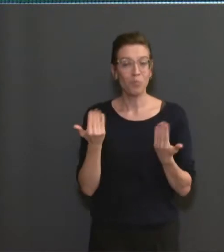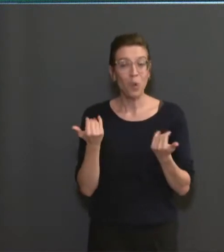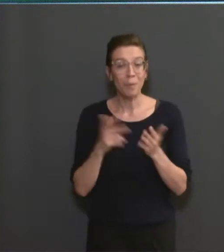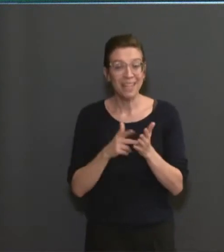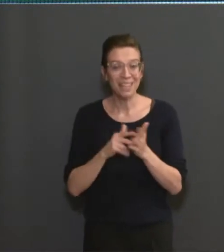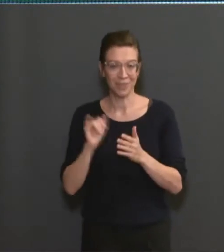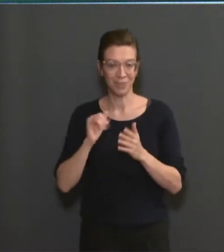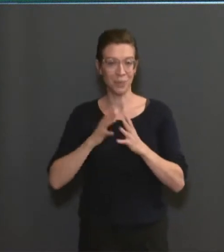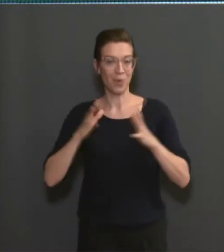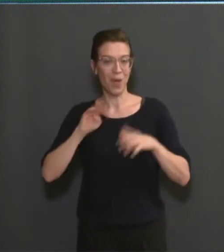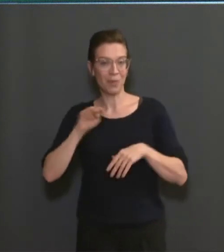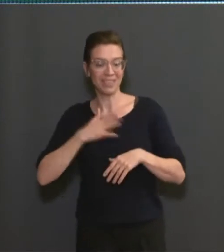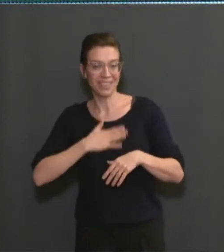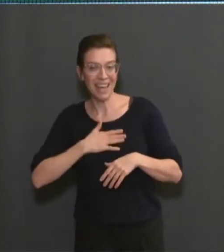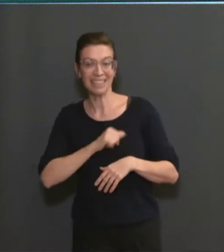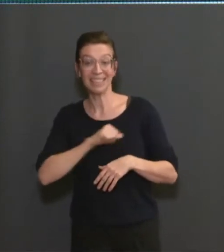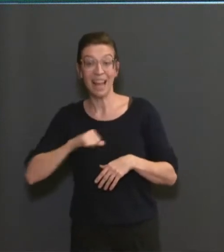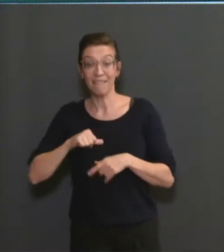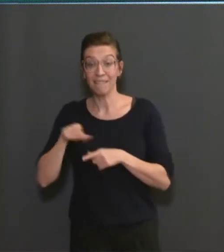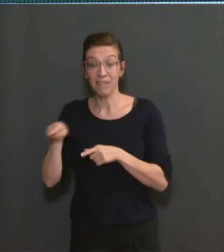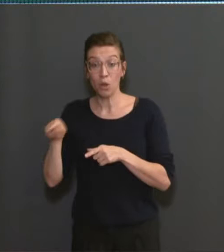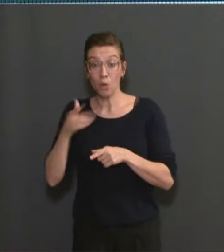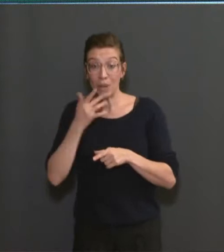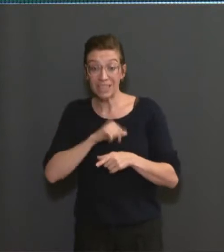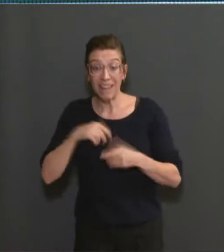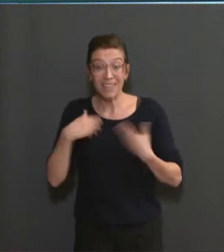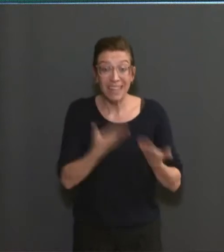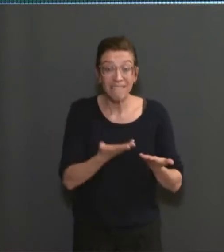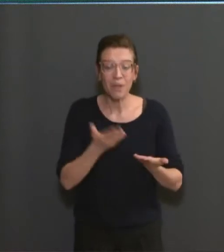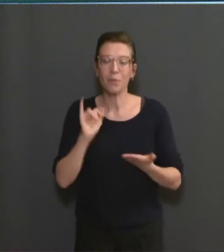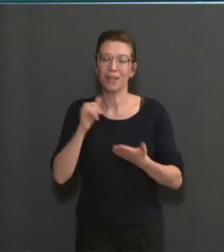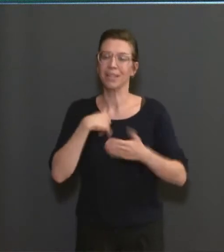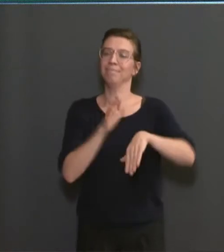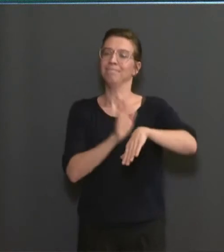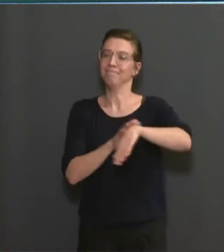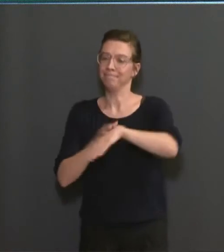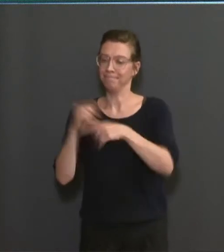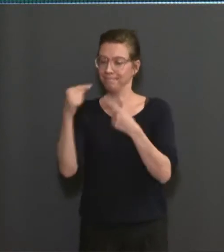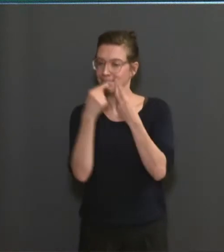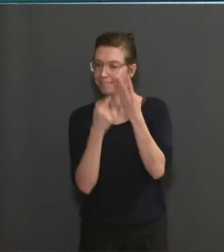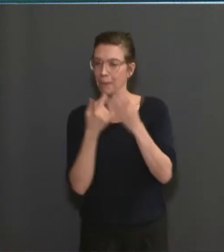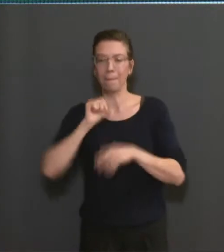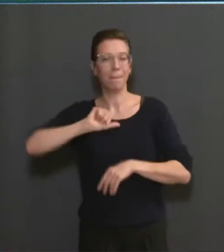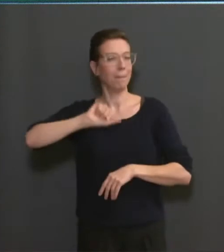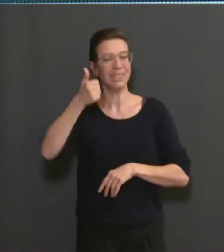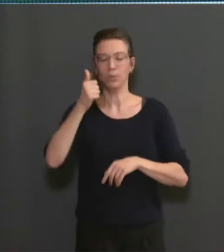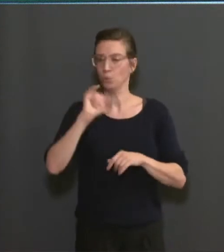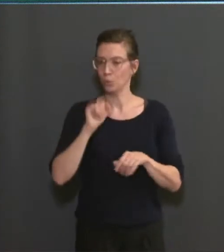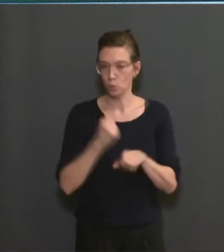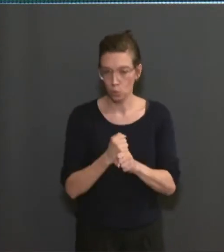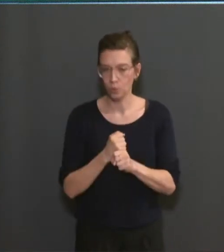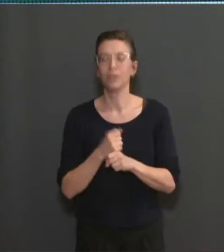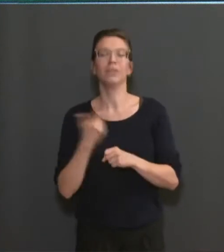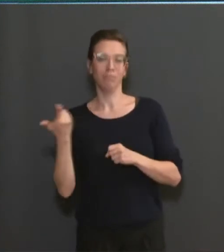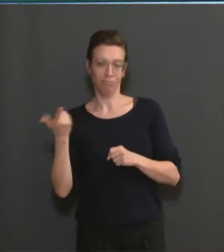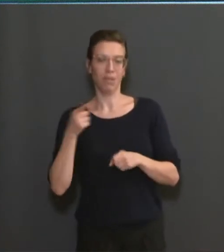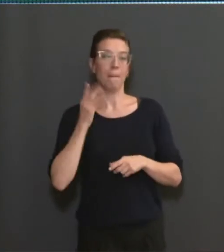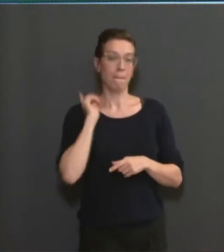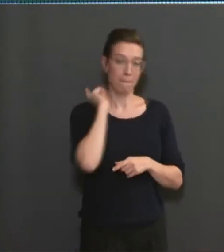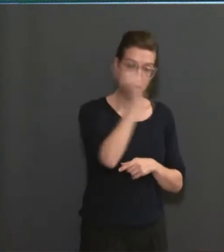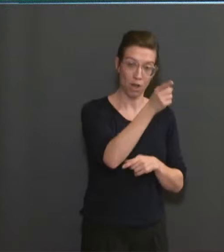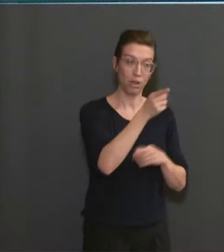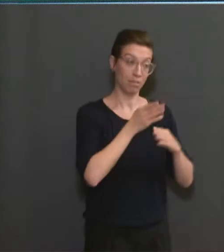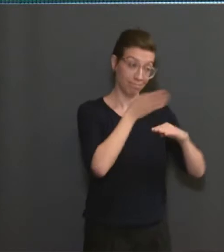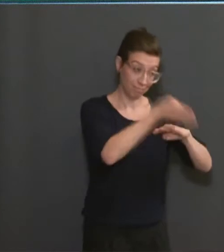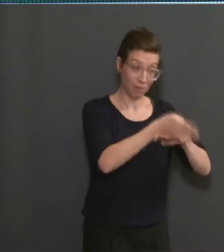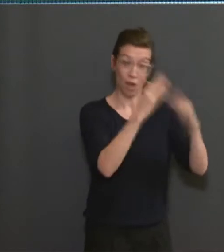kleinkinderen, dan is het best om dit buiten te doen, in de open lucht, en daarbij een veilige afstand van